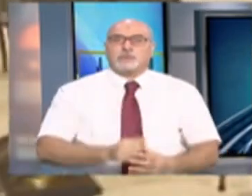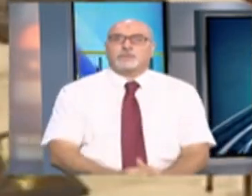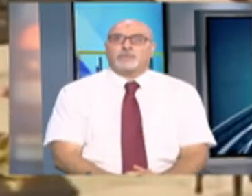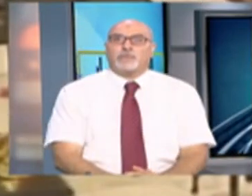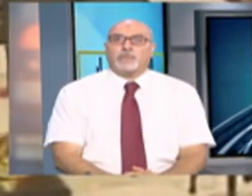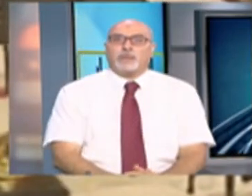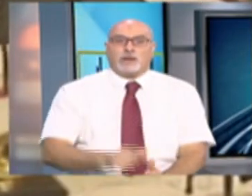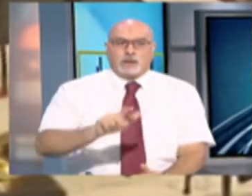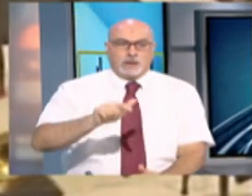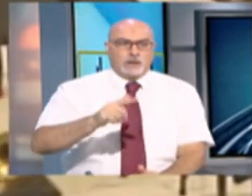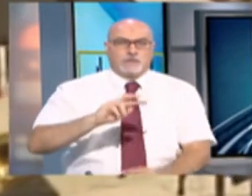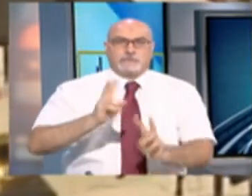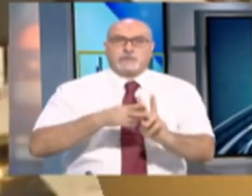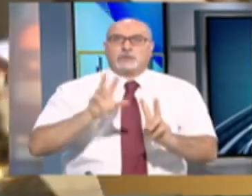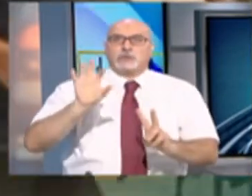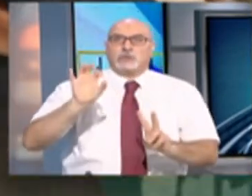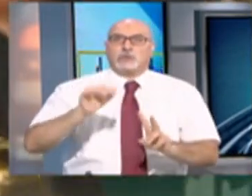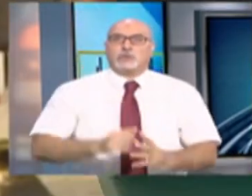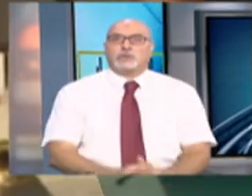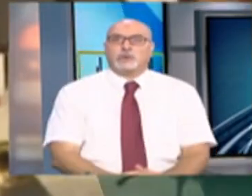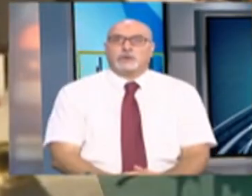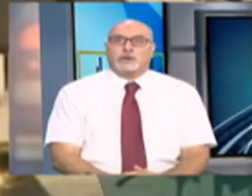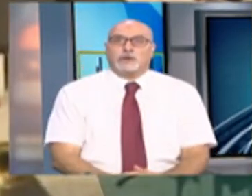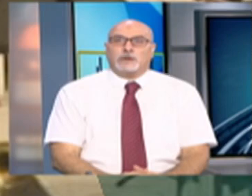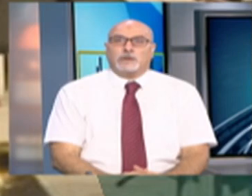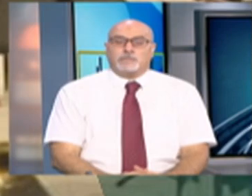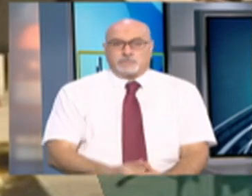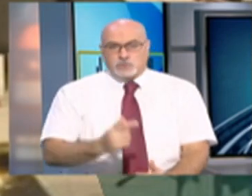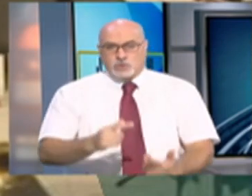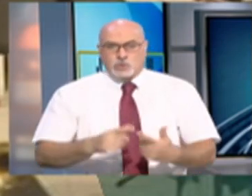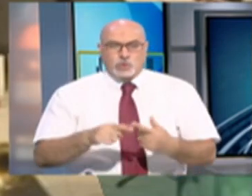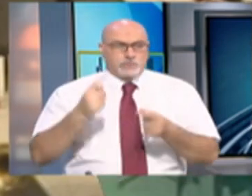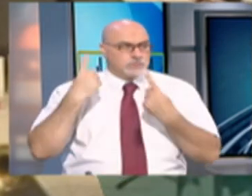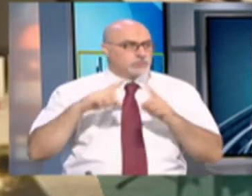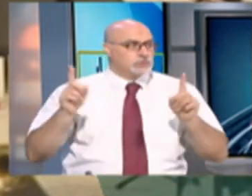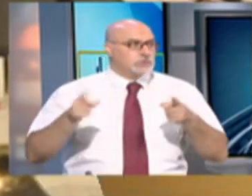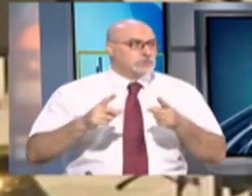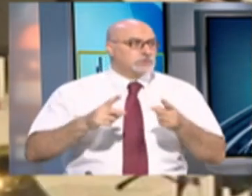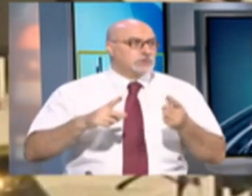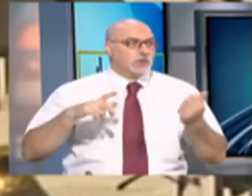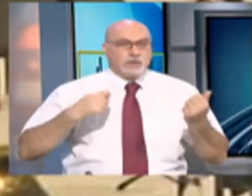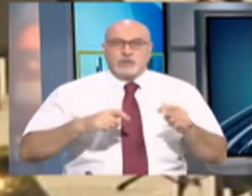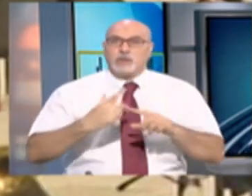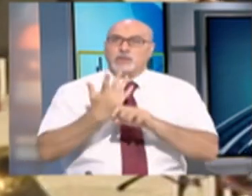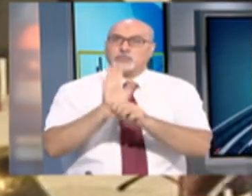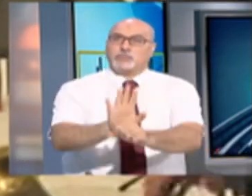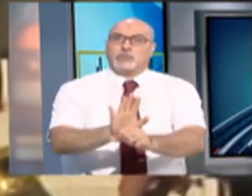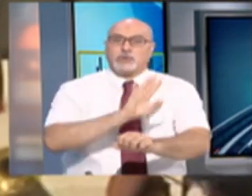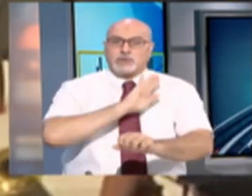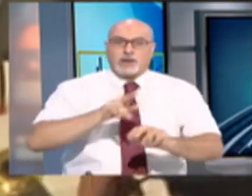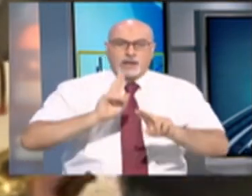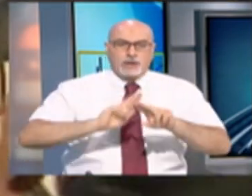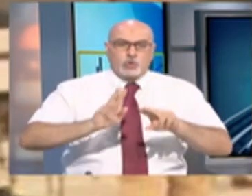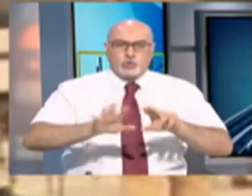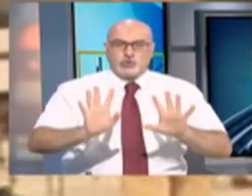هنا بوهران، يسهر القائمون على هذا الحفل من موسيقيين وعازفين على وضع آخر